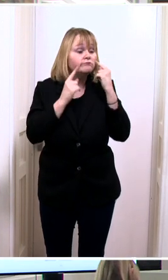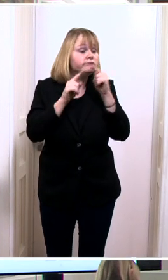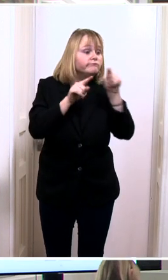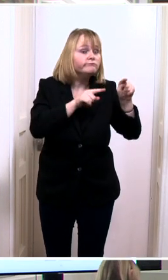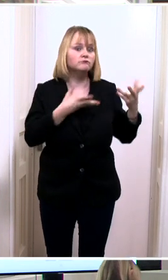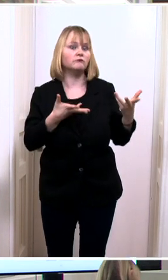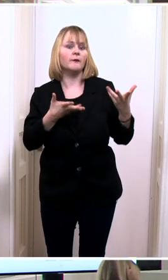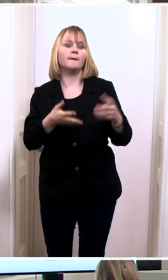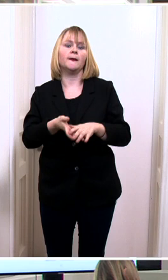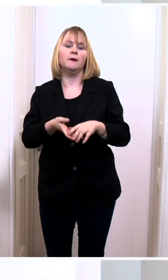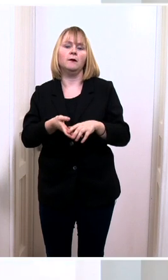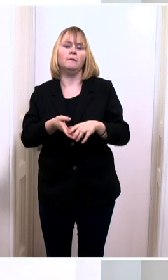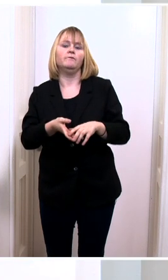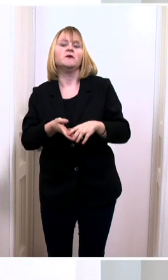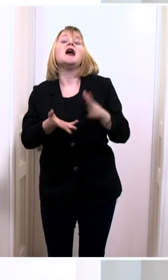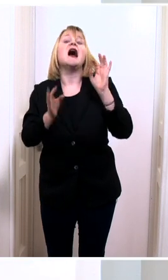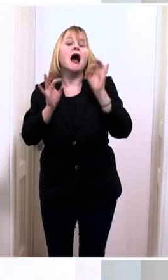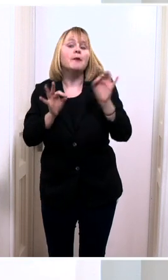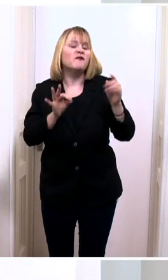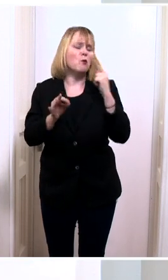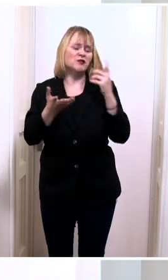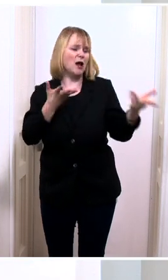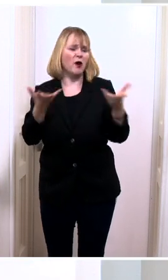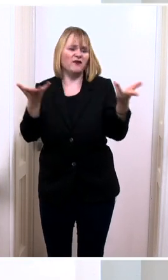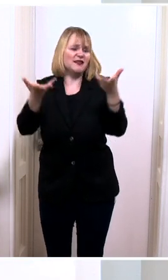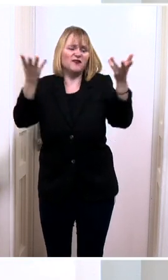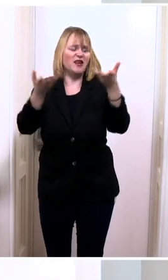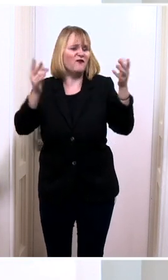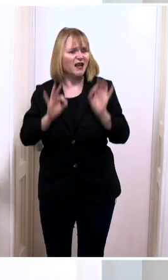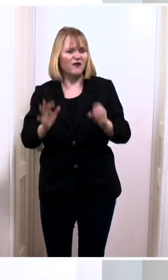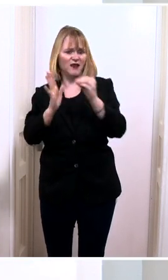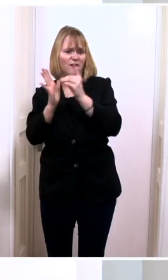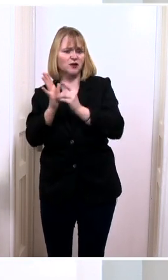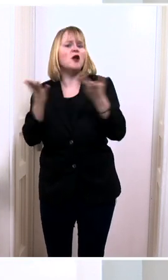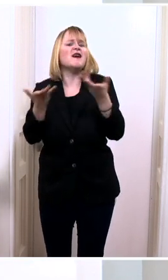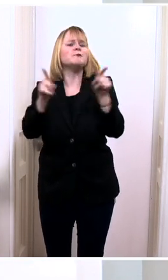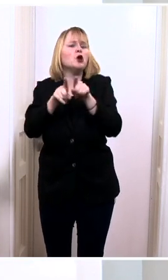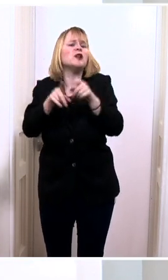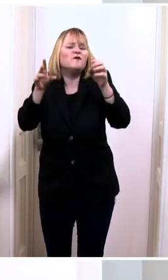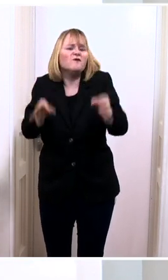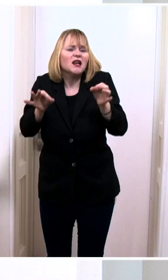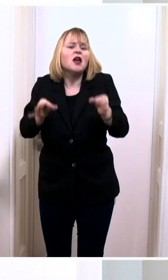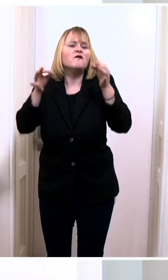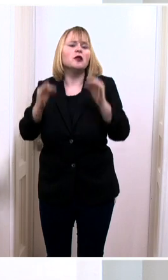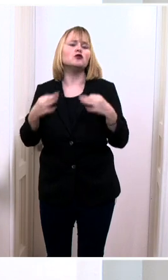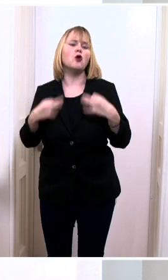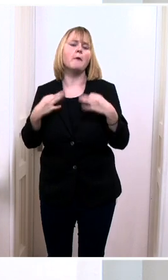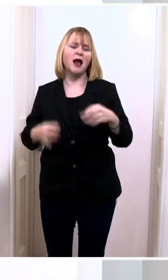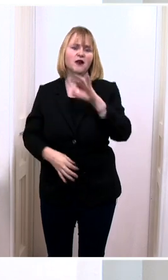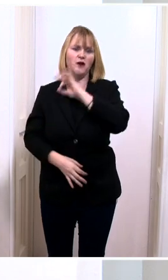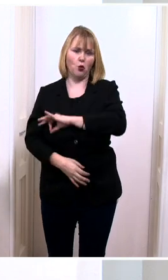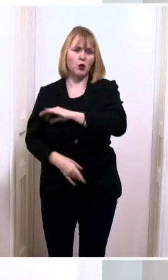ja irgendwo festmachen müssen, was denn jetzt hier der normale Lohn wäre. Und wenn es